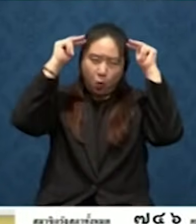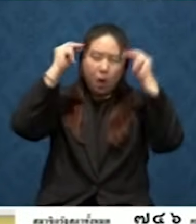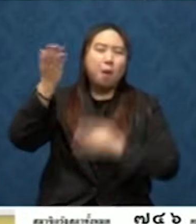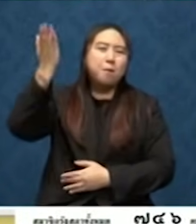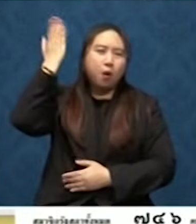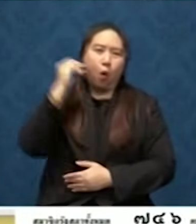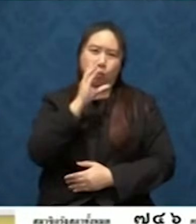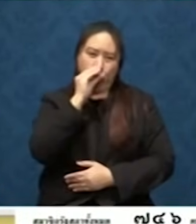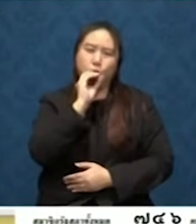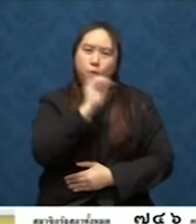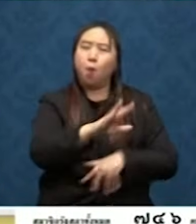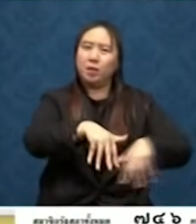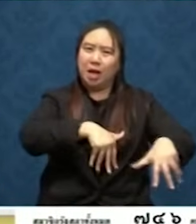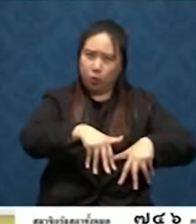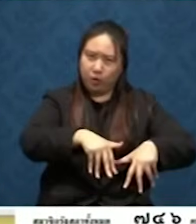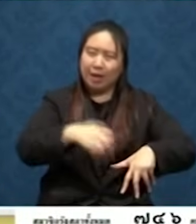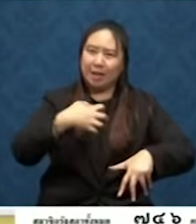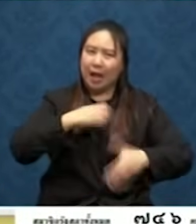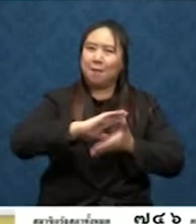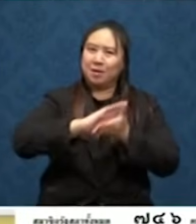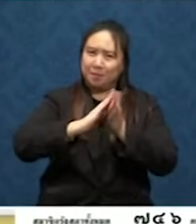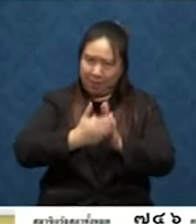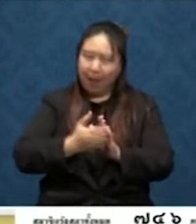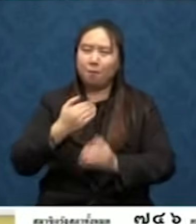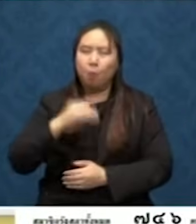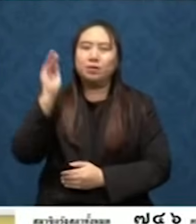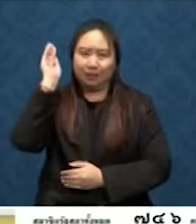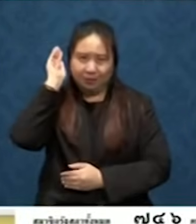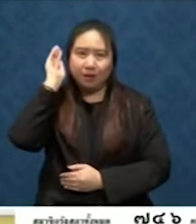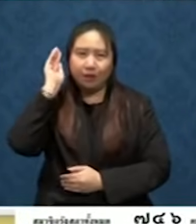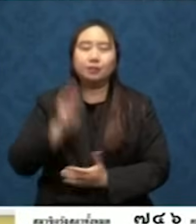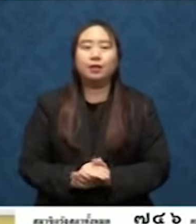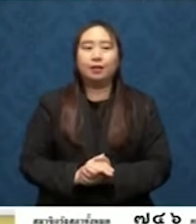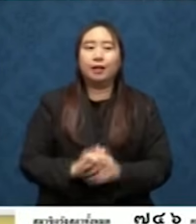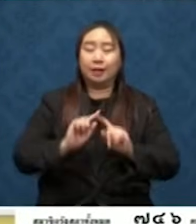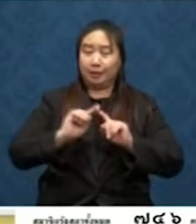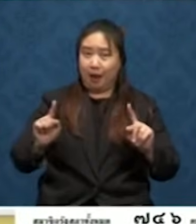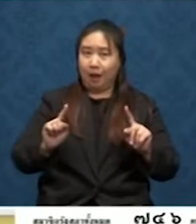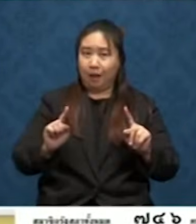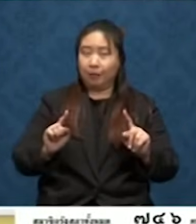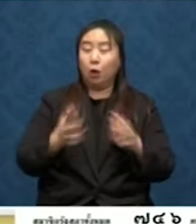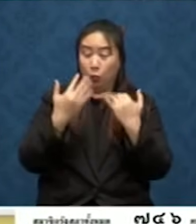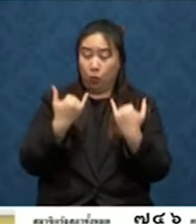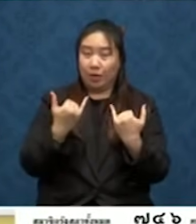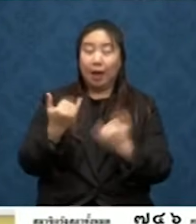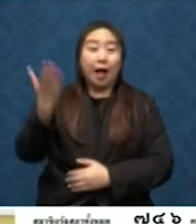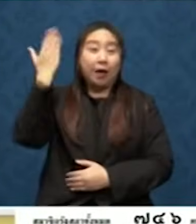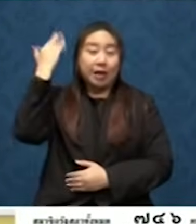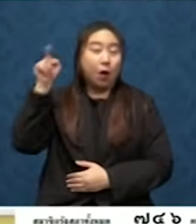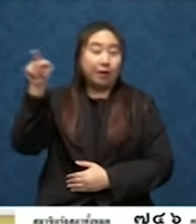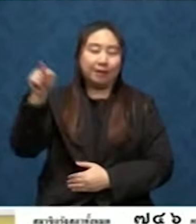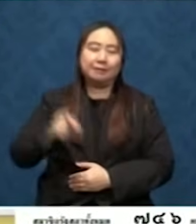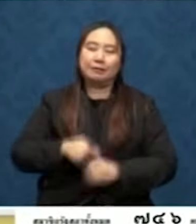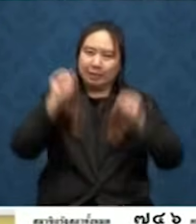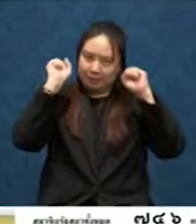ไว้กับพี่น้องประชาชนถ้าเกิดเรียนอย่างตรงไปตรงมาครับณวินาทีที่ท่านตัดสินใจเทหมด